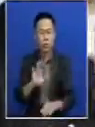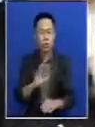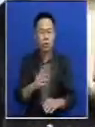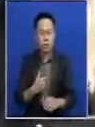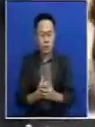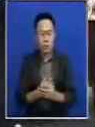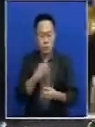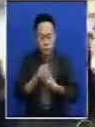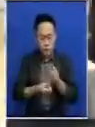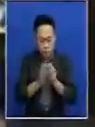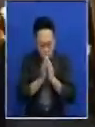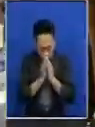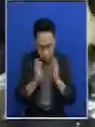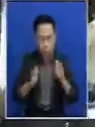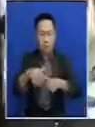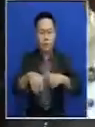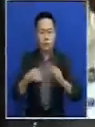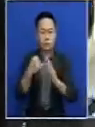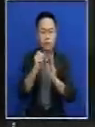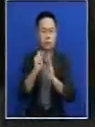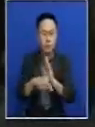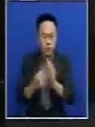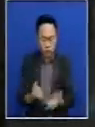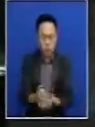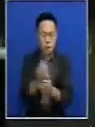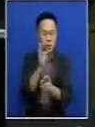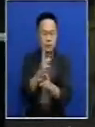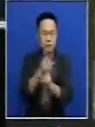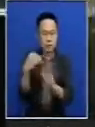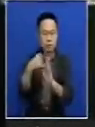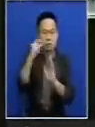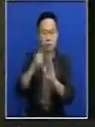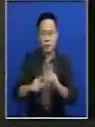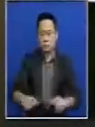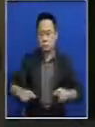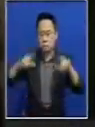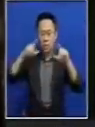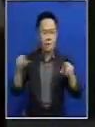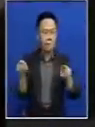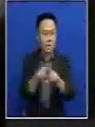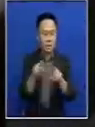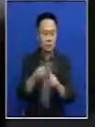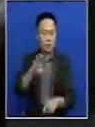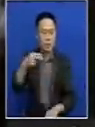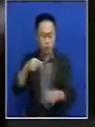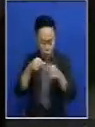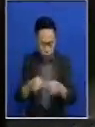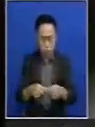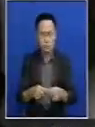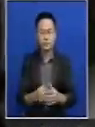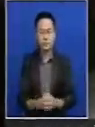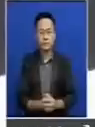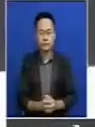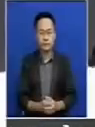อาชากล่าวขอบคุณชาวจังหวัดสุพรรณบุรีและขอให้ร่วมกันรักษาจังหวัดสุพรรณบุรีให้มีความยิ่งใหญ่เปรียบดังวันที่คุณบรรหารยังคงมีชีวิ